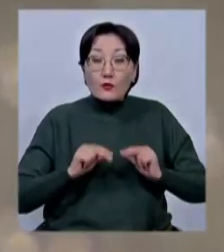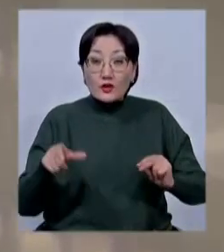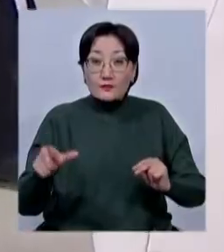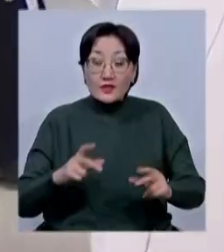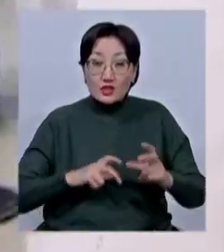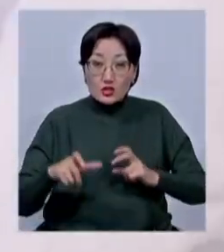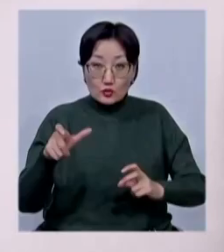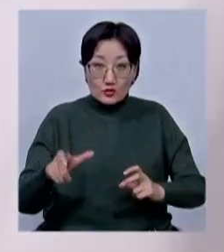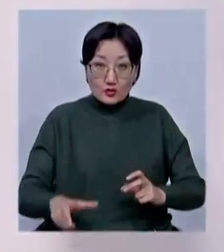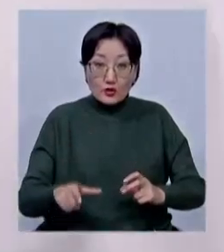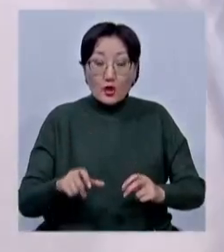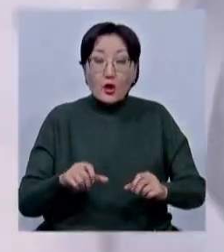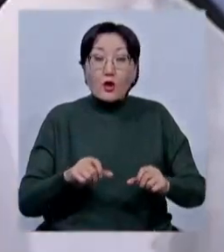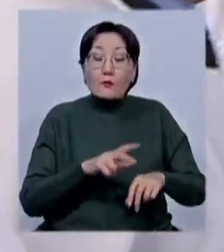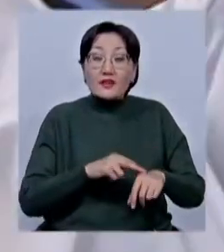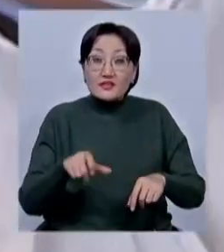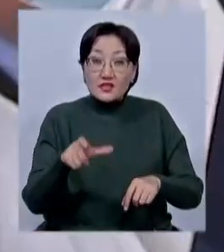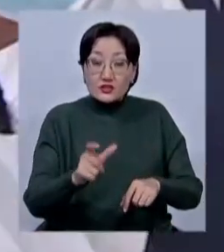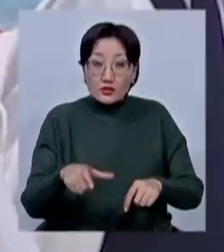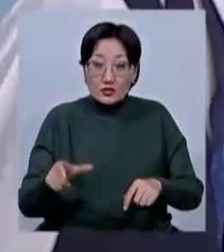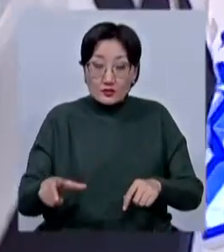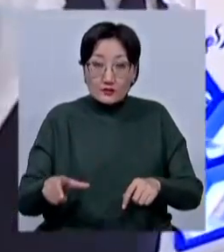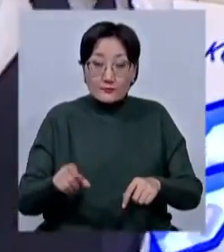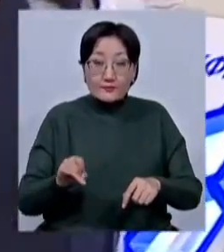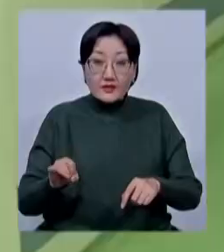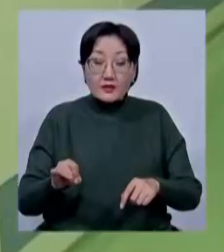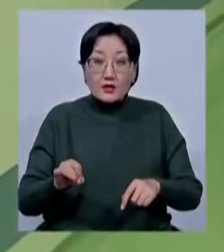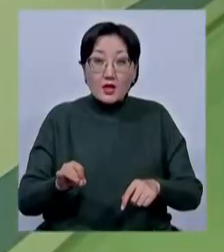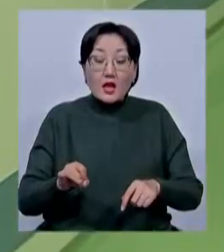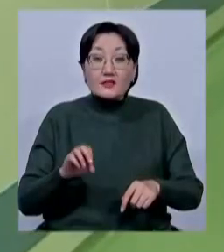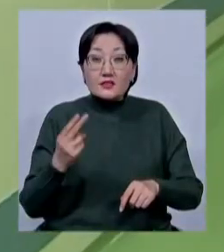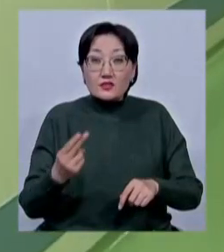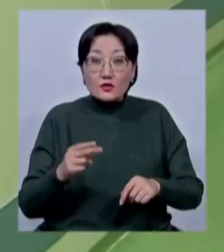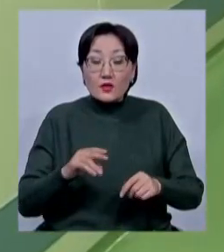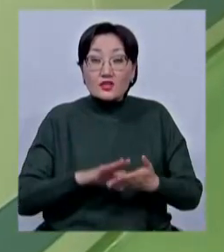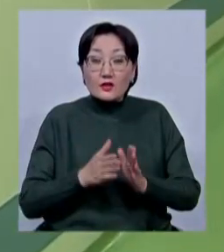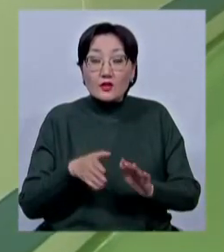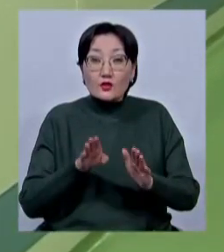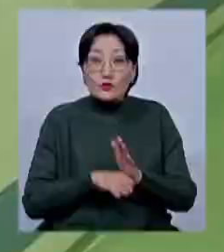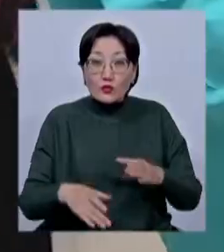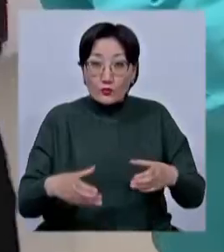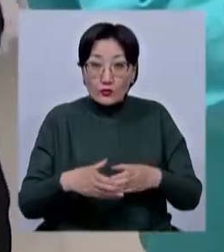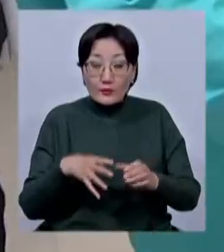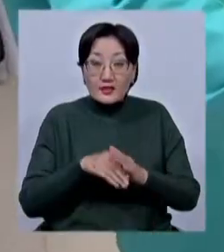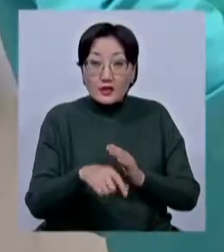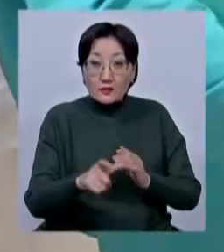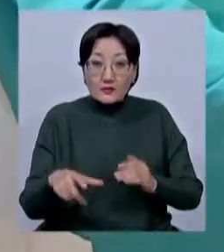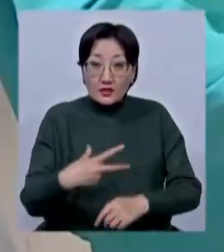мұғалімдерге, студенттерге, құқық қорғау органдарында қызмет ететіндерге және әлеуметтік осал топқа жататын жандарға